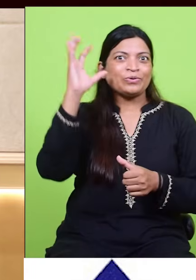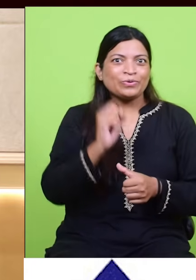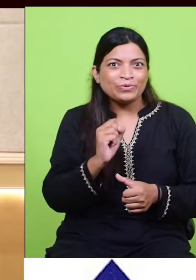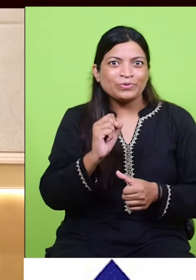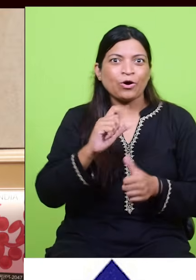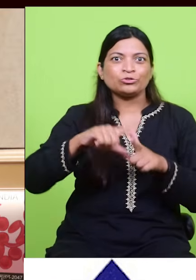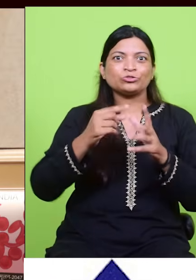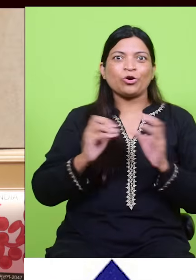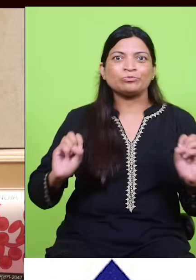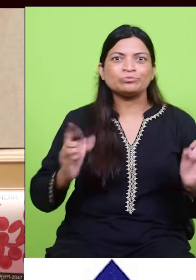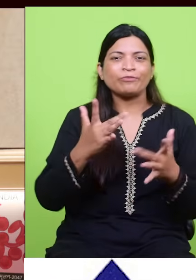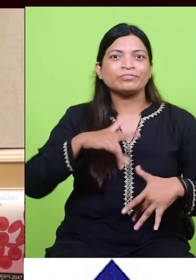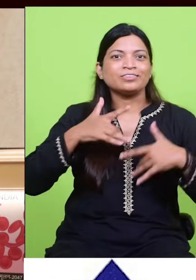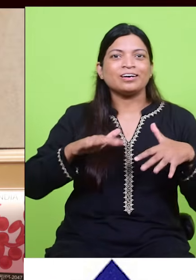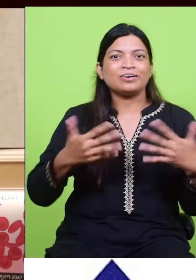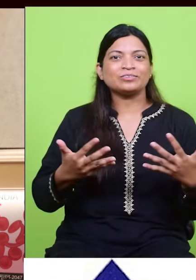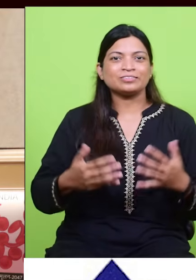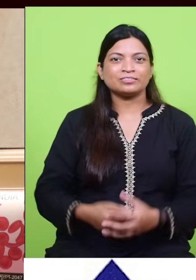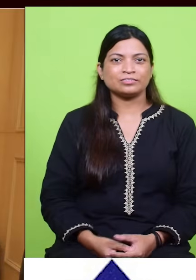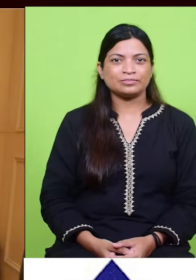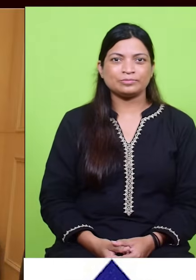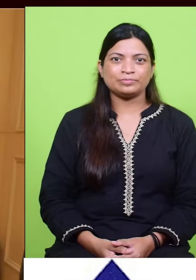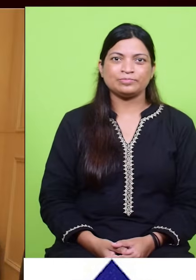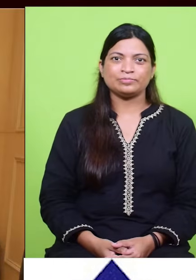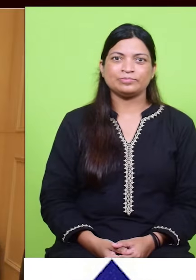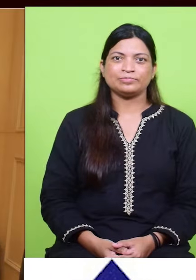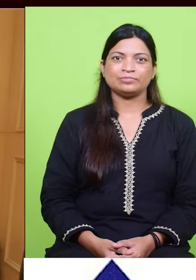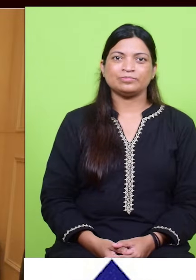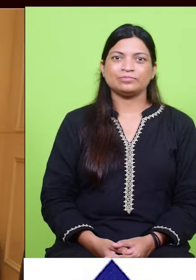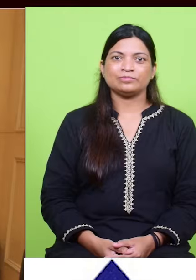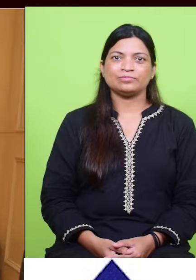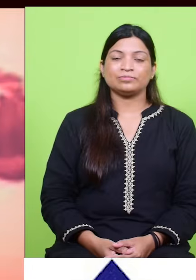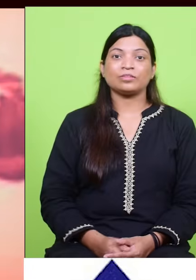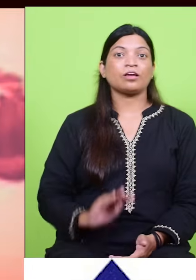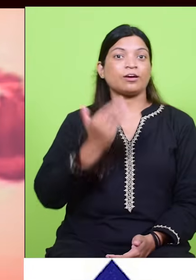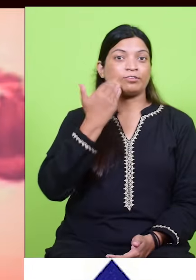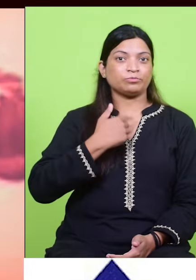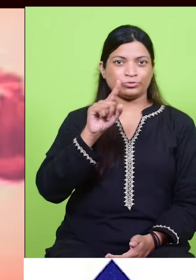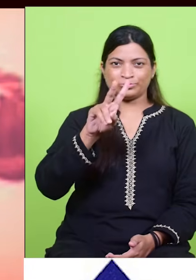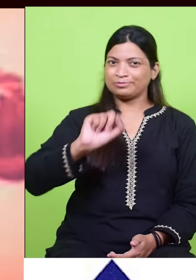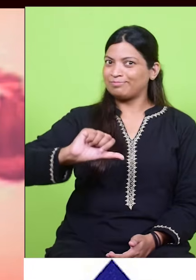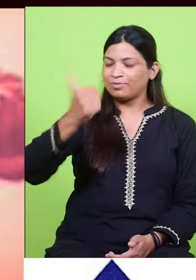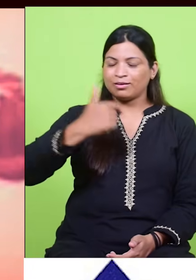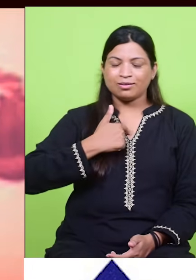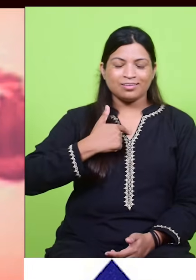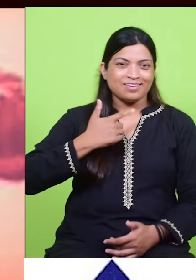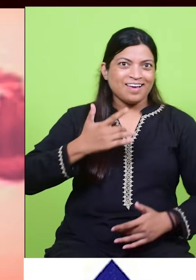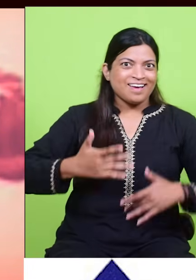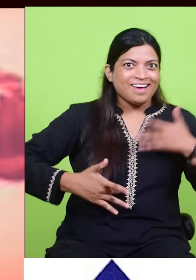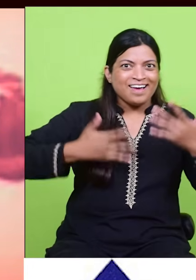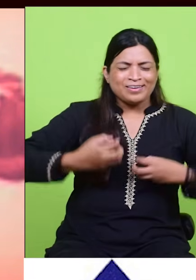तो प्लीज़ उससे अगर हम जान पाएँ कि वहाँ का उनका एक्सपीरियंस कैसा था। आज मॉर्निंग में अपन गवर्नर सर से मिले